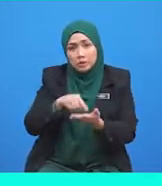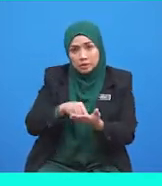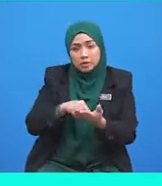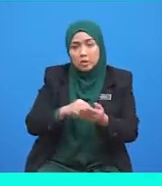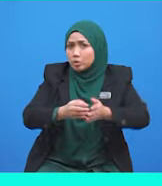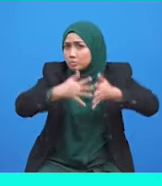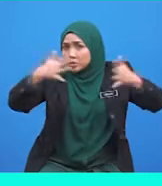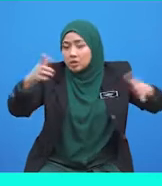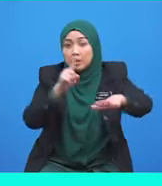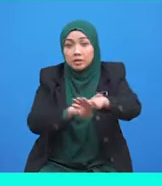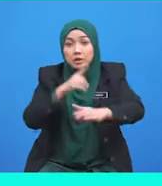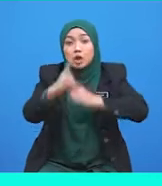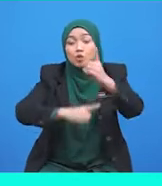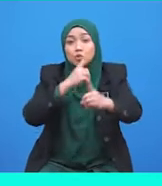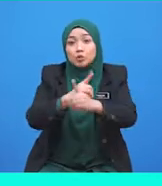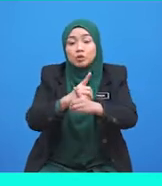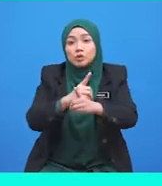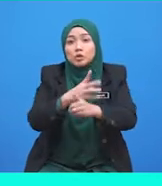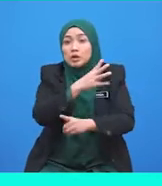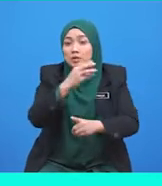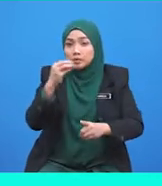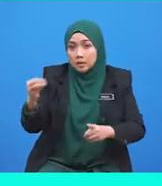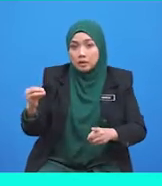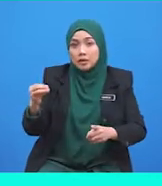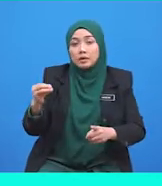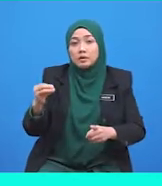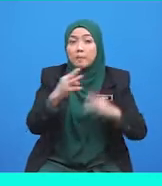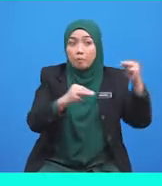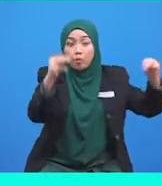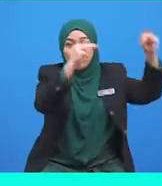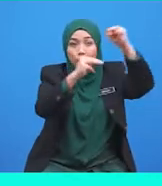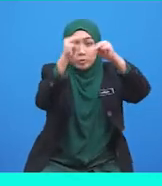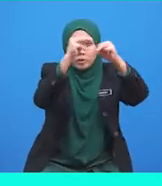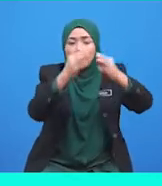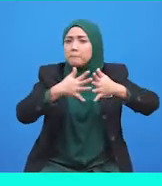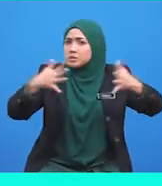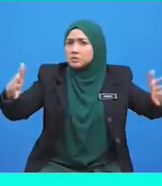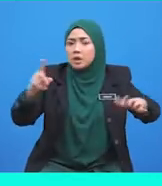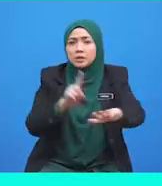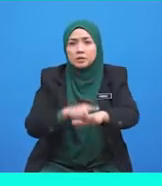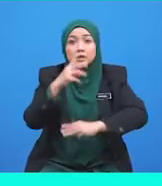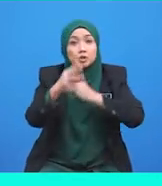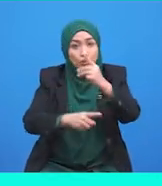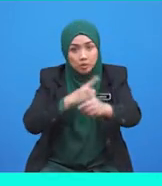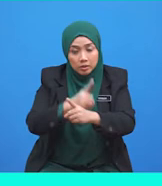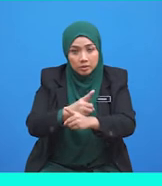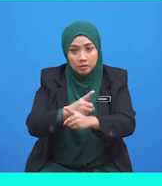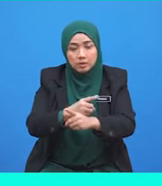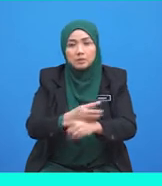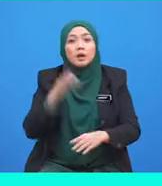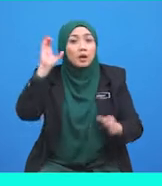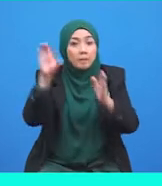dunia sekaligus salah satu monumen Buddha terbesar di dunia. Gambar ini pula